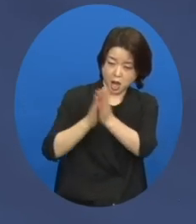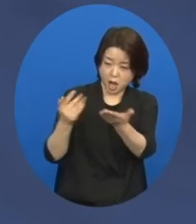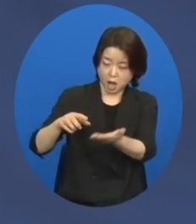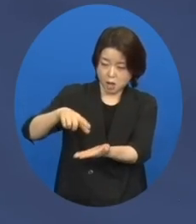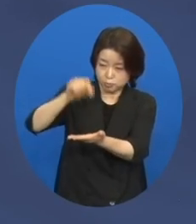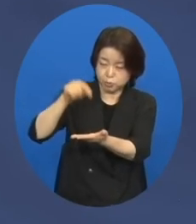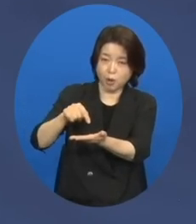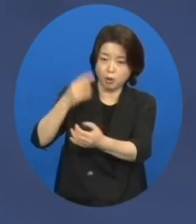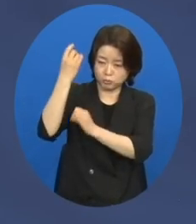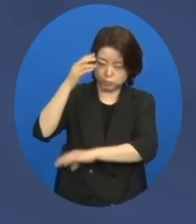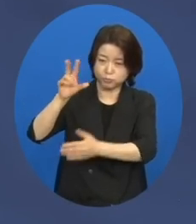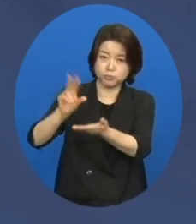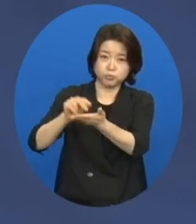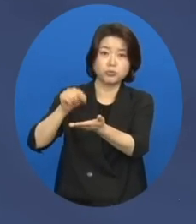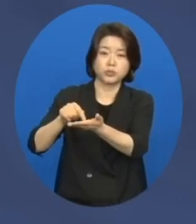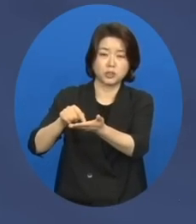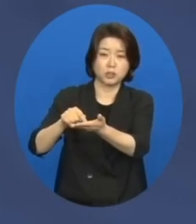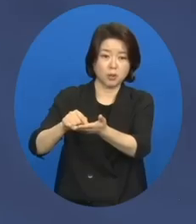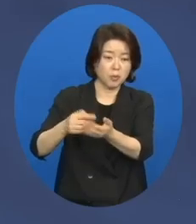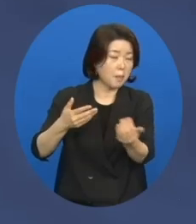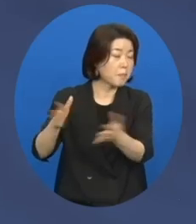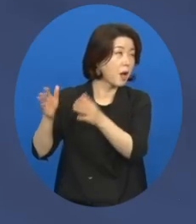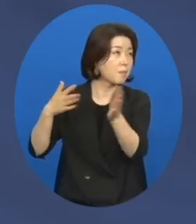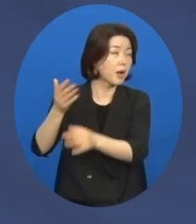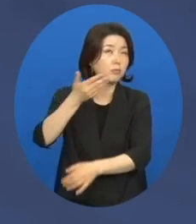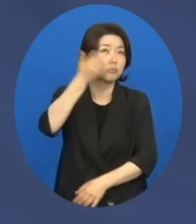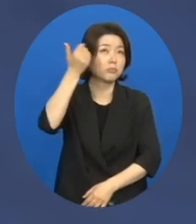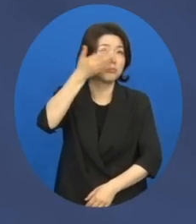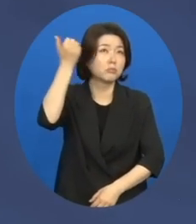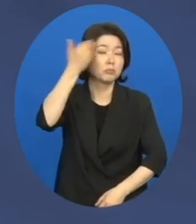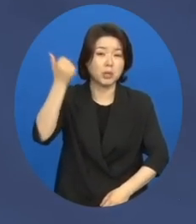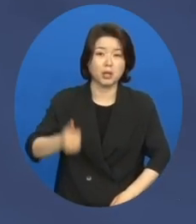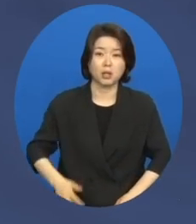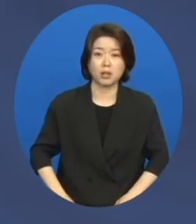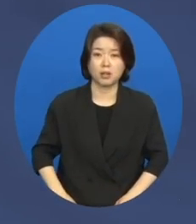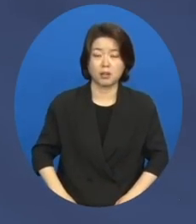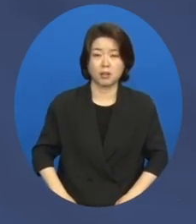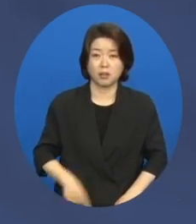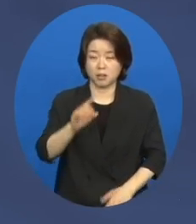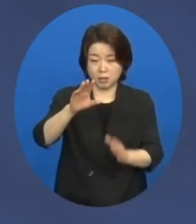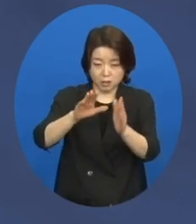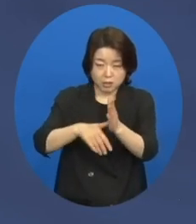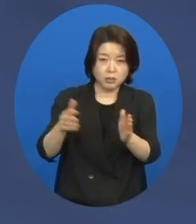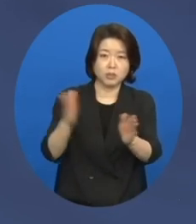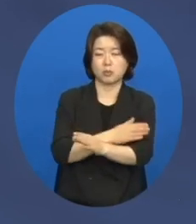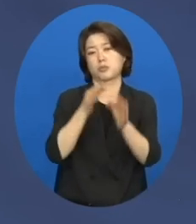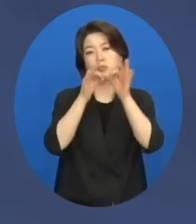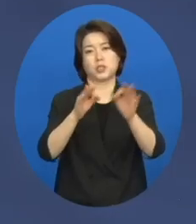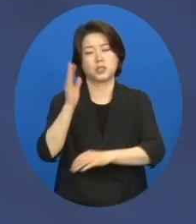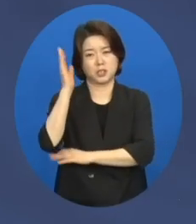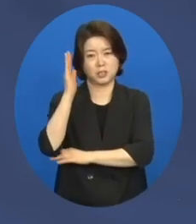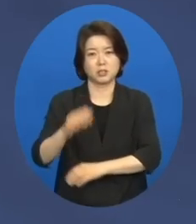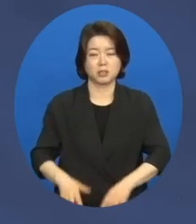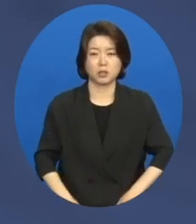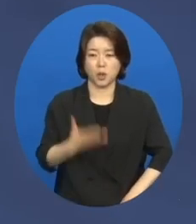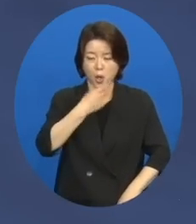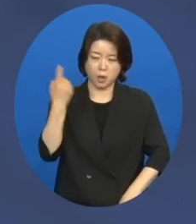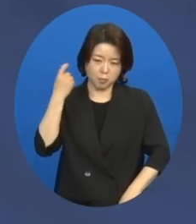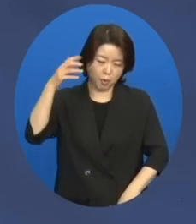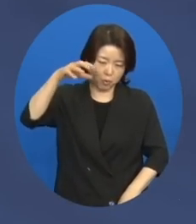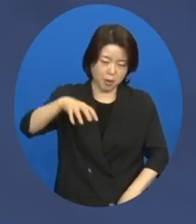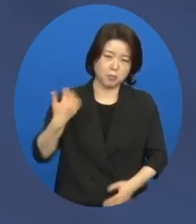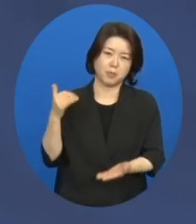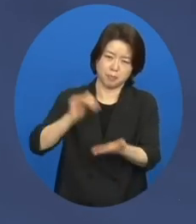핵심과 본질을 어떻게 이렇게 외면하고 지나갔죠? 와, 그때부터 외치기 시작했어요. 우리 복음 앞으로